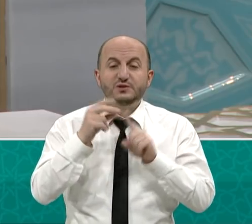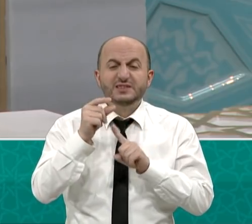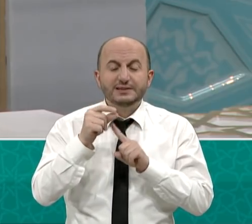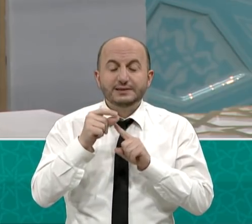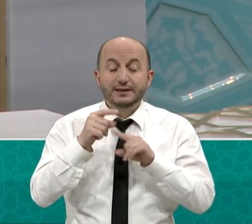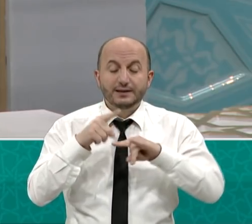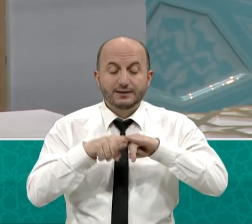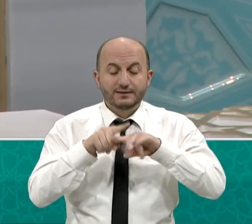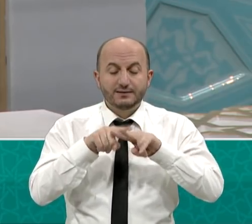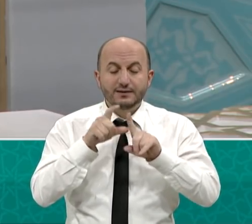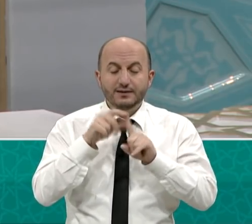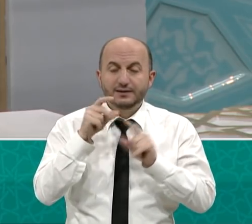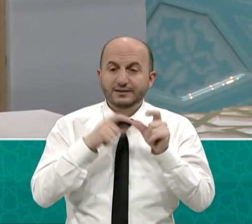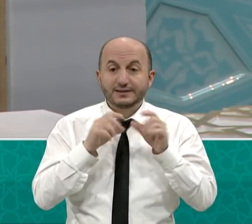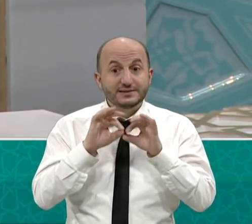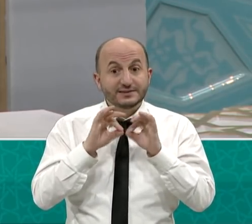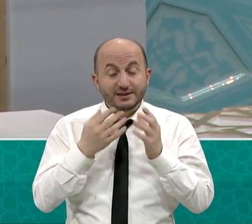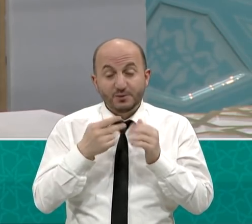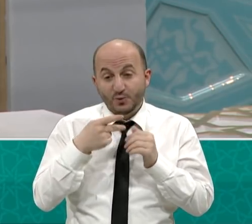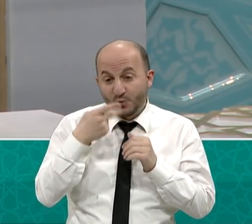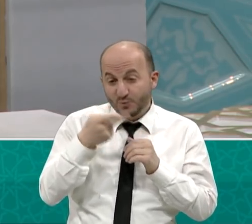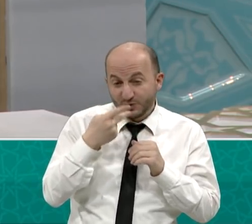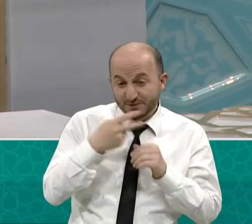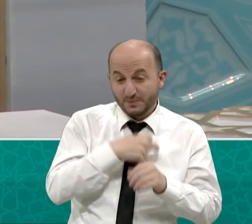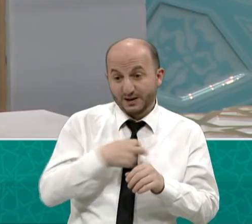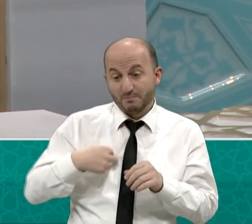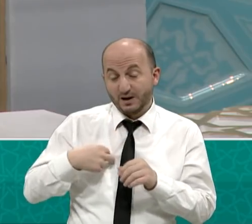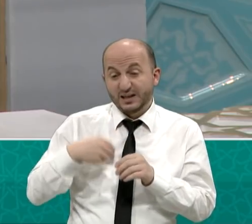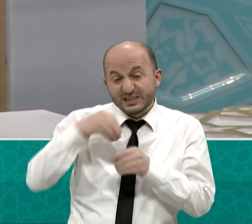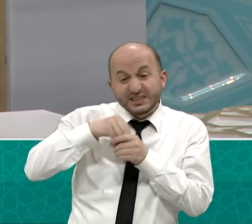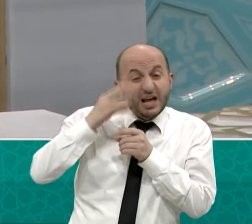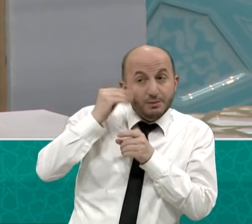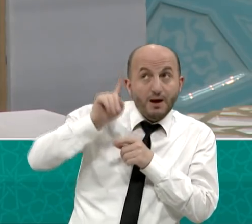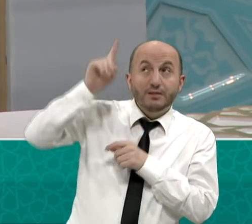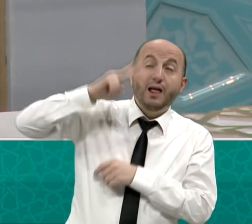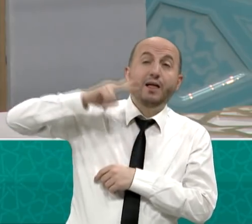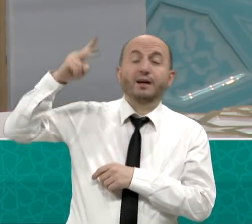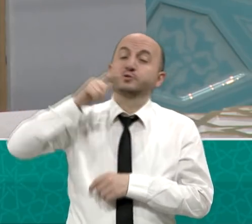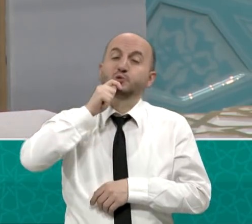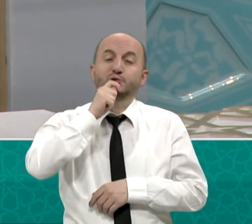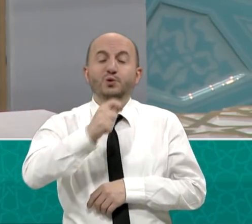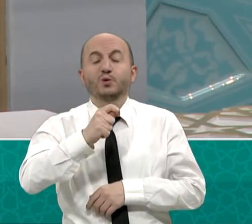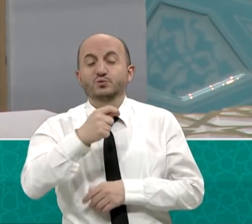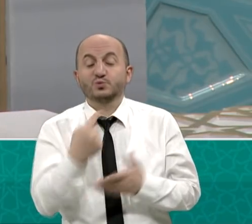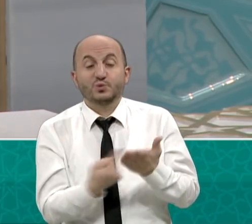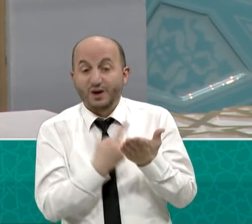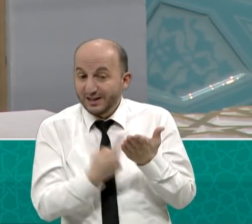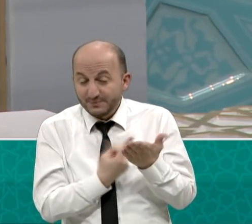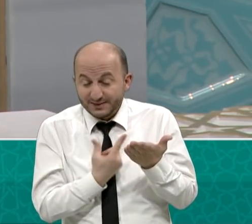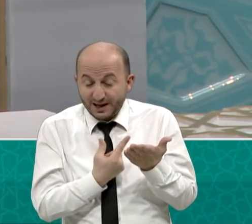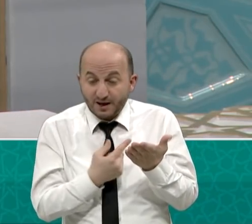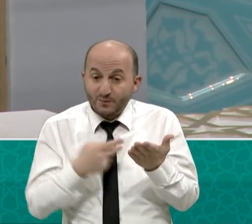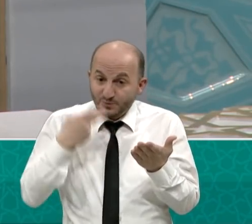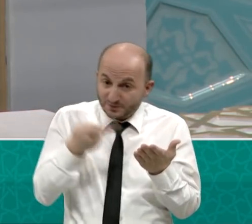peygambere, manası Allah'a ait olan söz. Kur'an-ı Kerim nasıl tarif ediyoruz? Lafzı da, manası